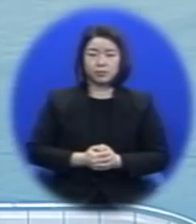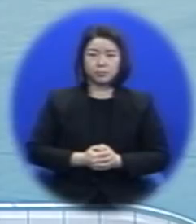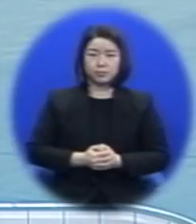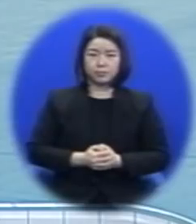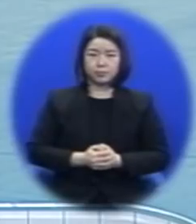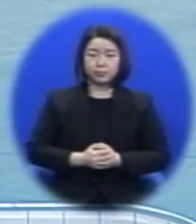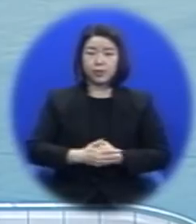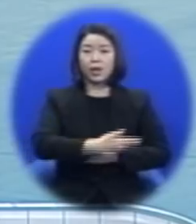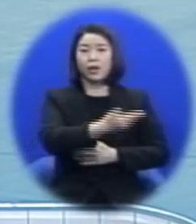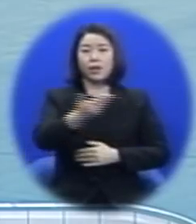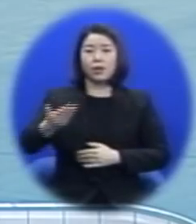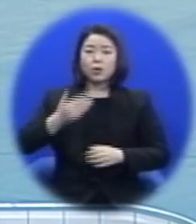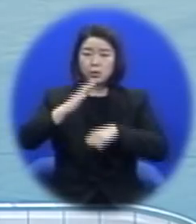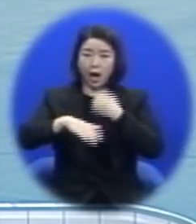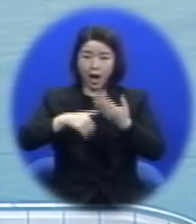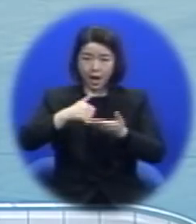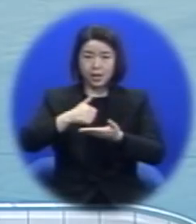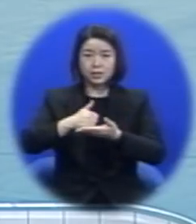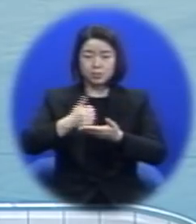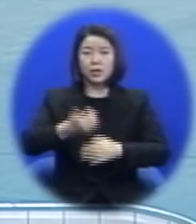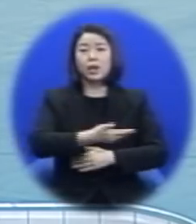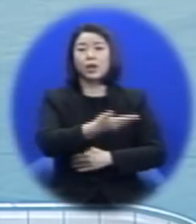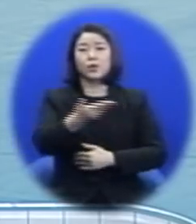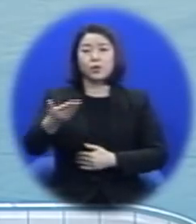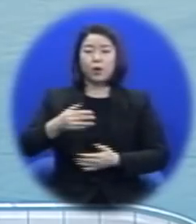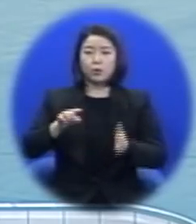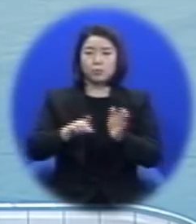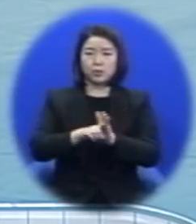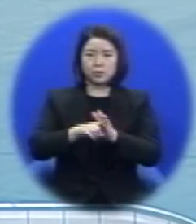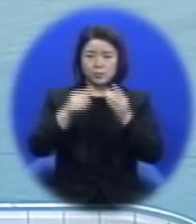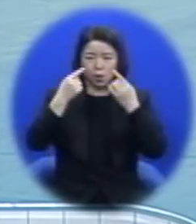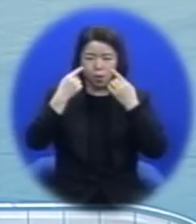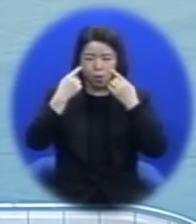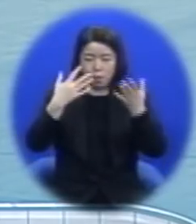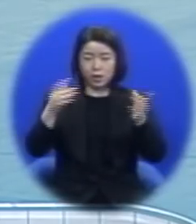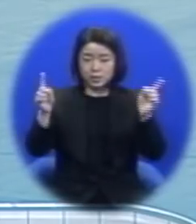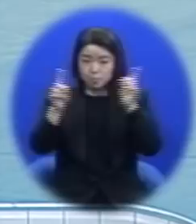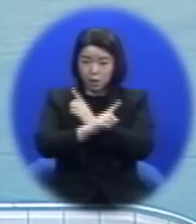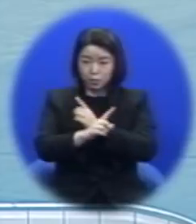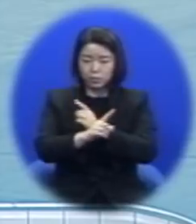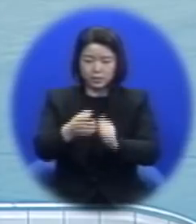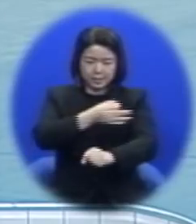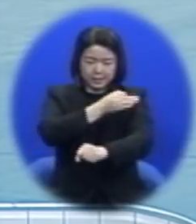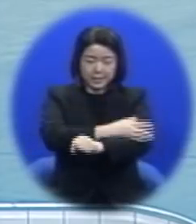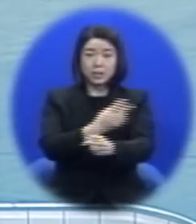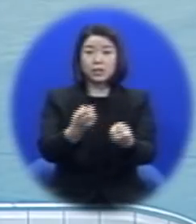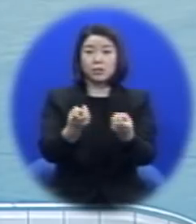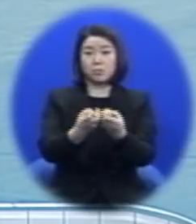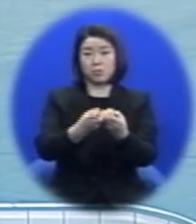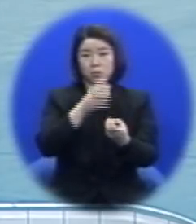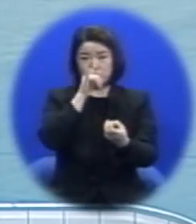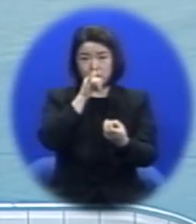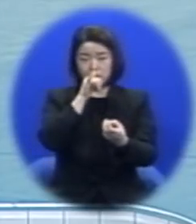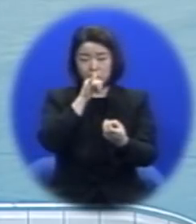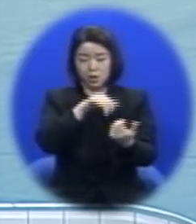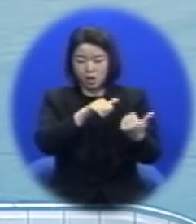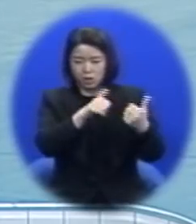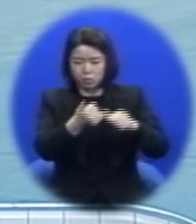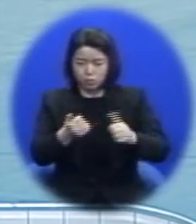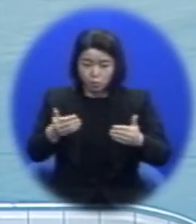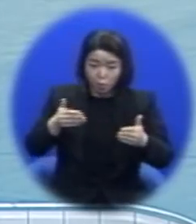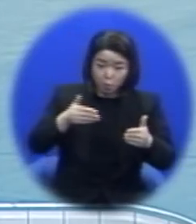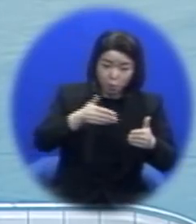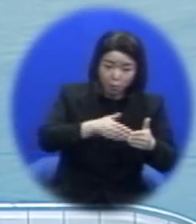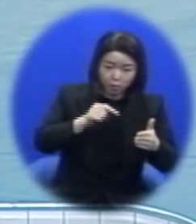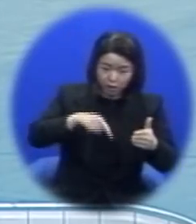거예요. 여러분, 하나님께서 여러분의 믿음을 확 바꾸시는 간단한 방법이 있어요. 죽음의 문턱까지 한번